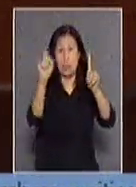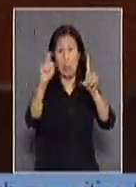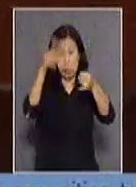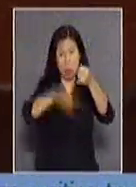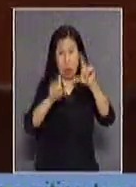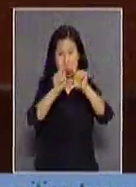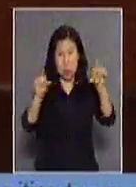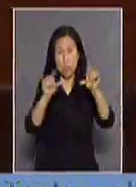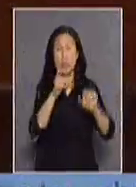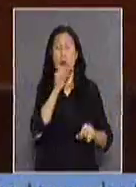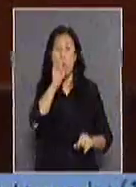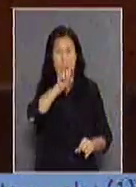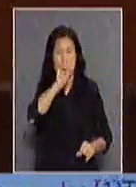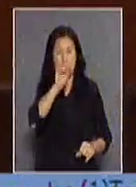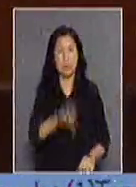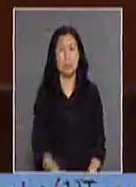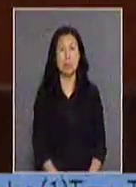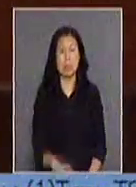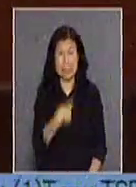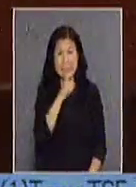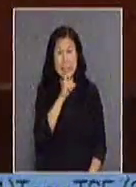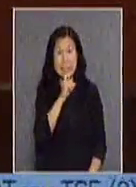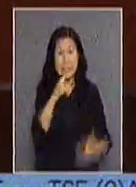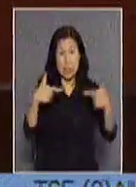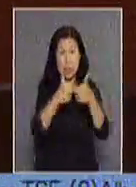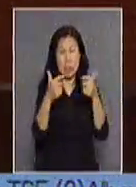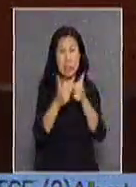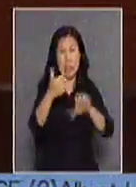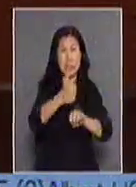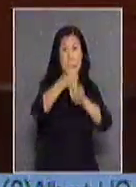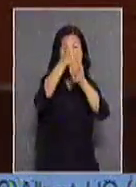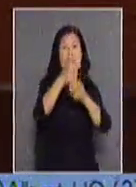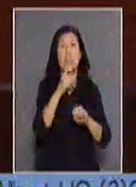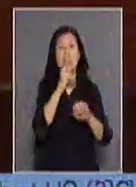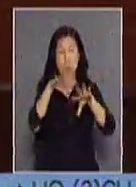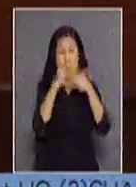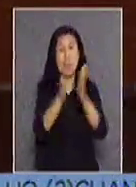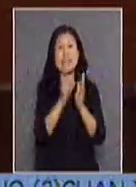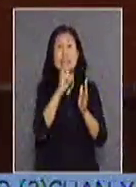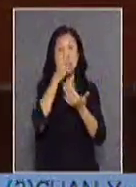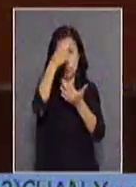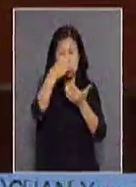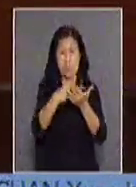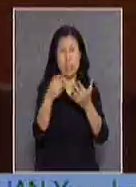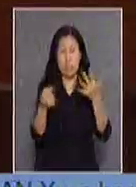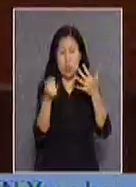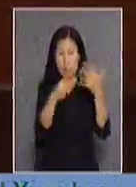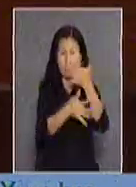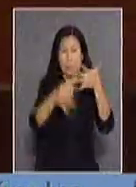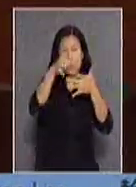我引述，只要有適當支持，完全有條件更上層